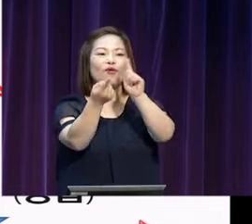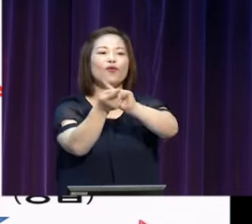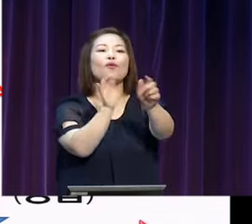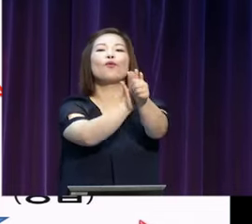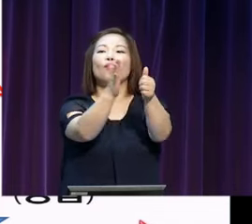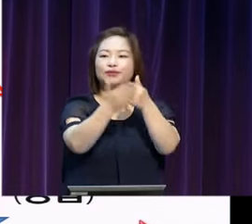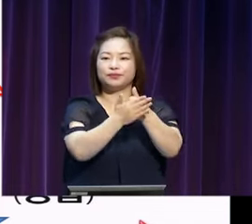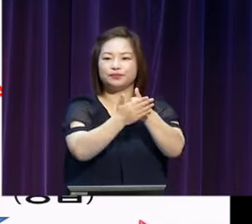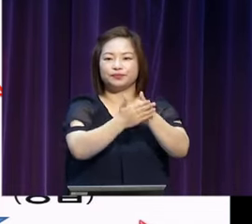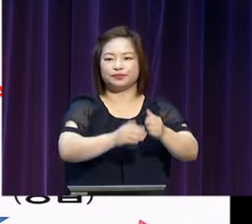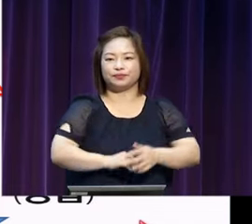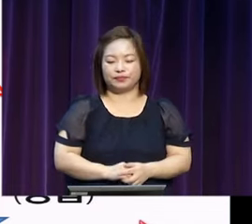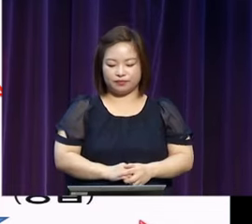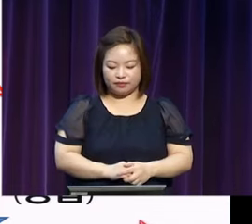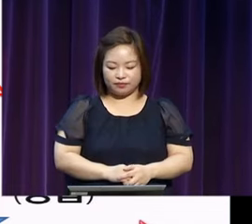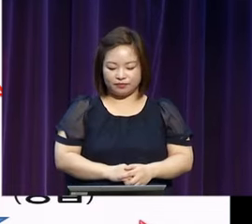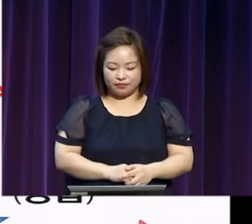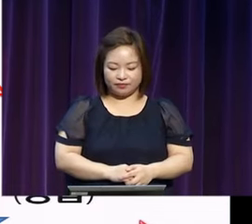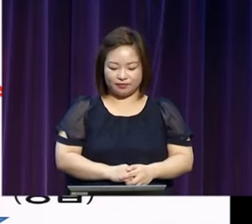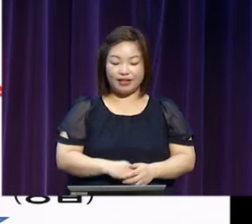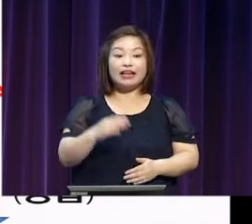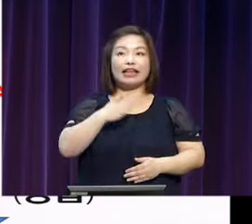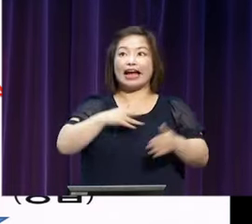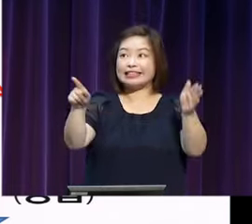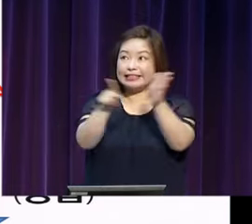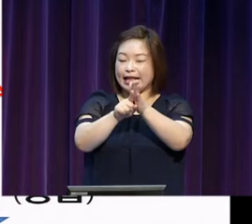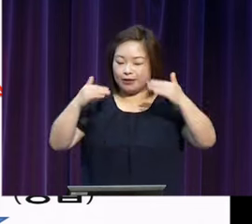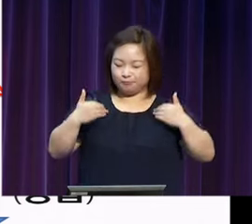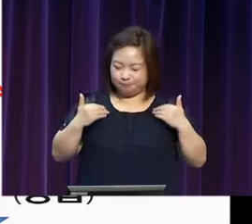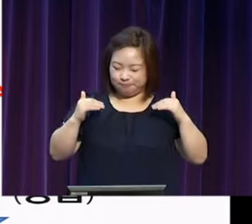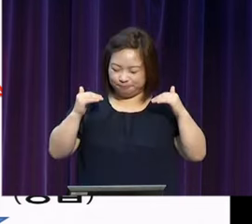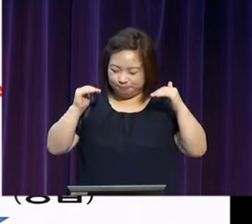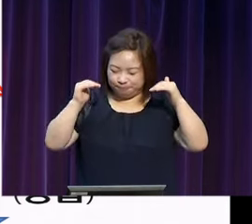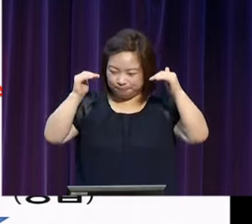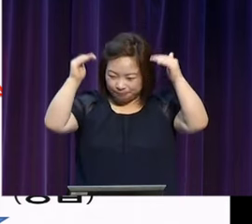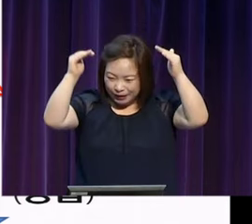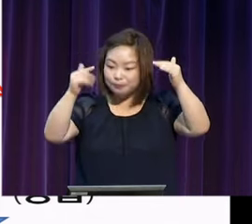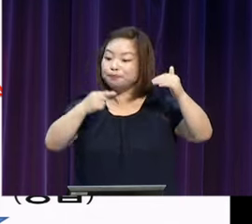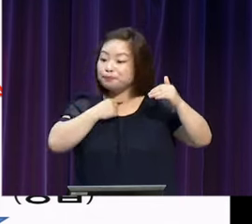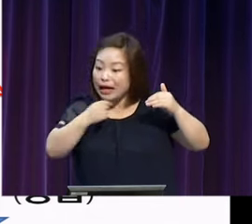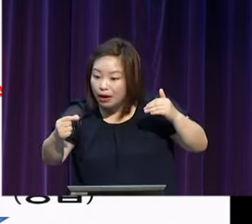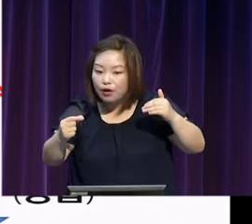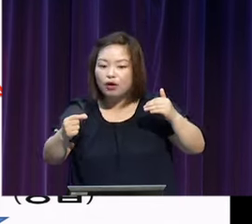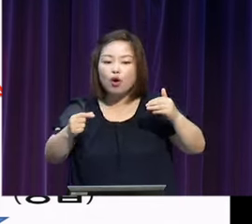수 있는데 내가 잘 성장하려면 교회 안에 있어야 돼요.